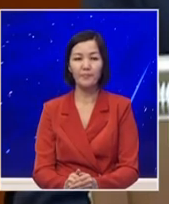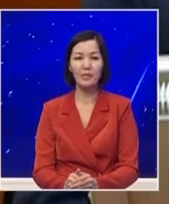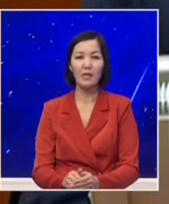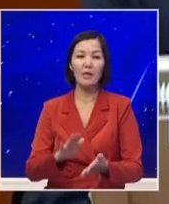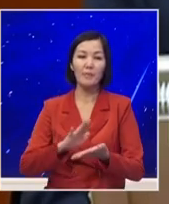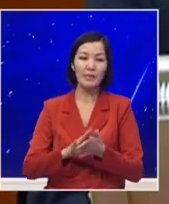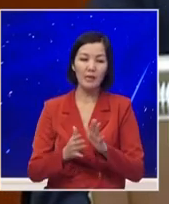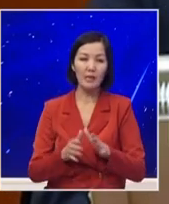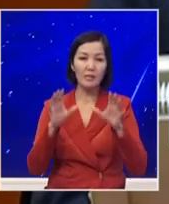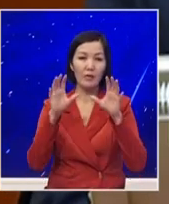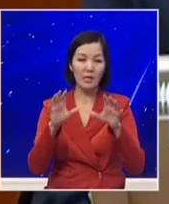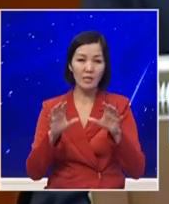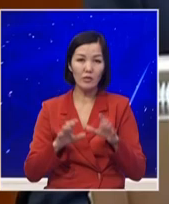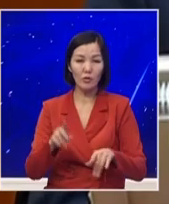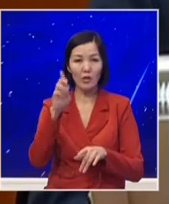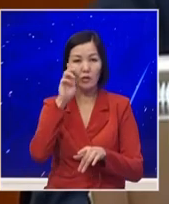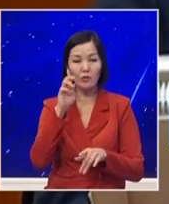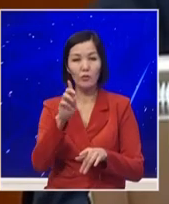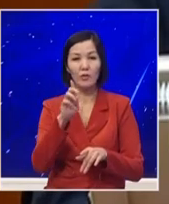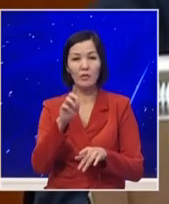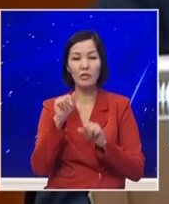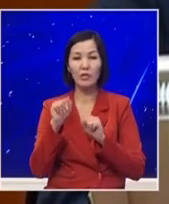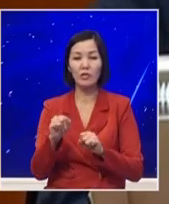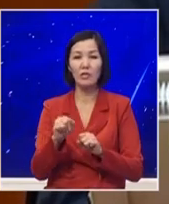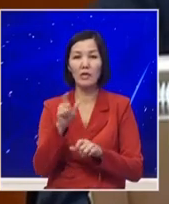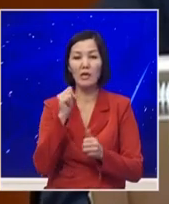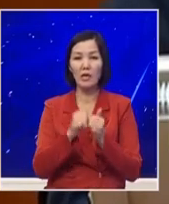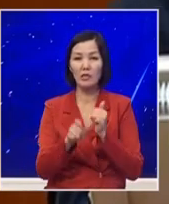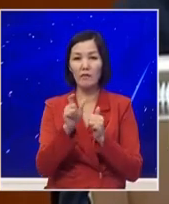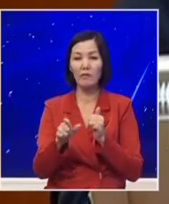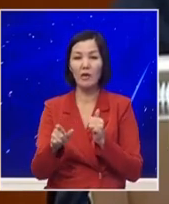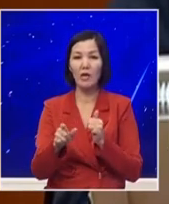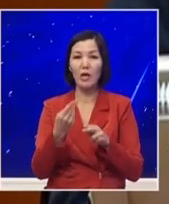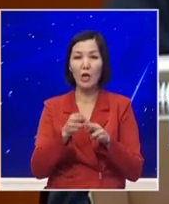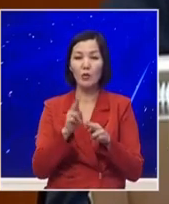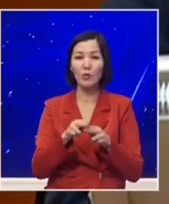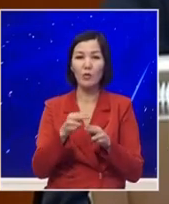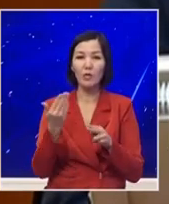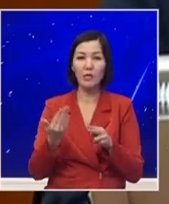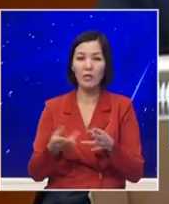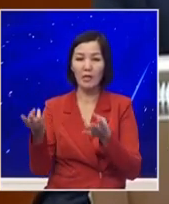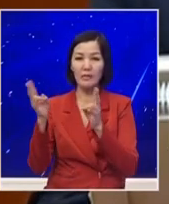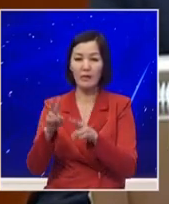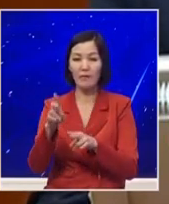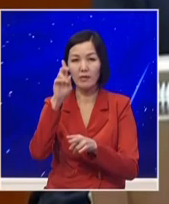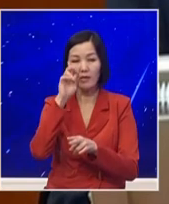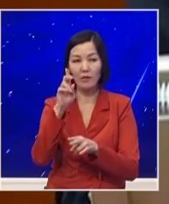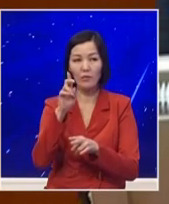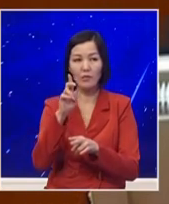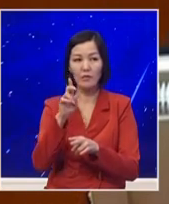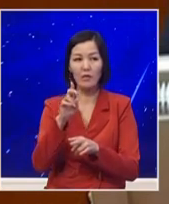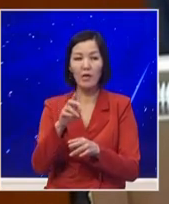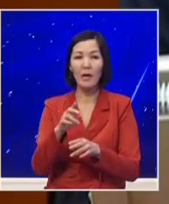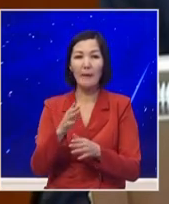Согласно Конституции, государство гарантирует защиту наших граждан, находящихся за рубежом. Поэтому мы не должны оставлять наших граждан,